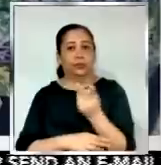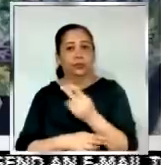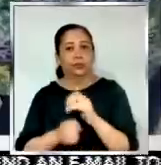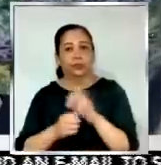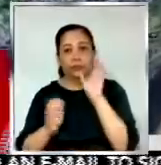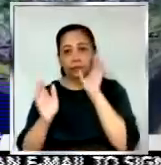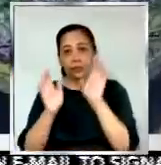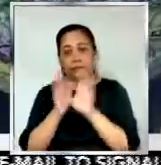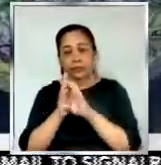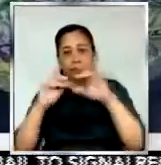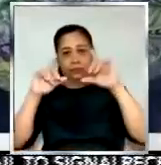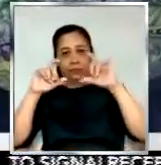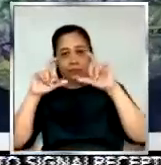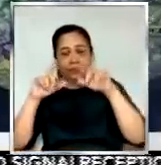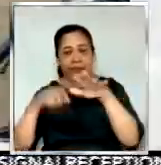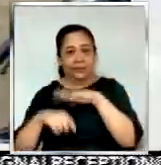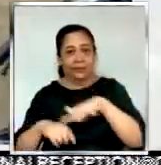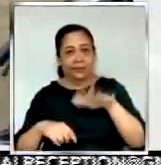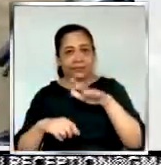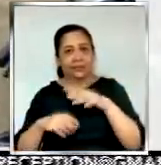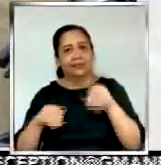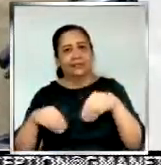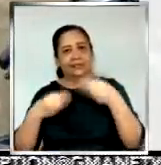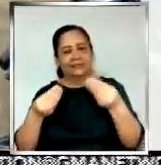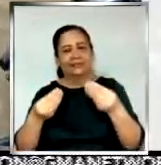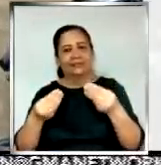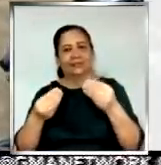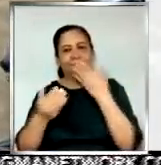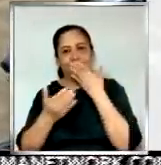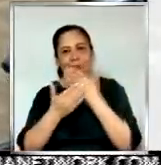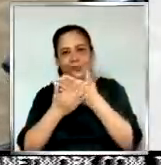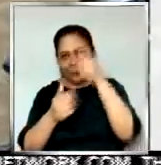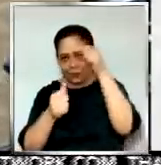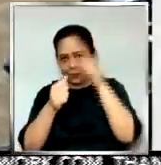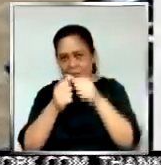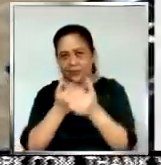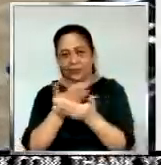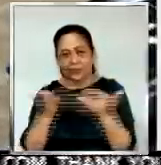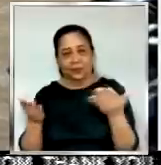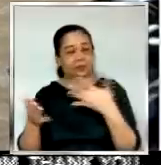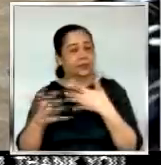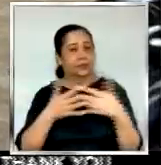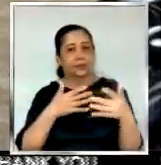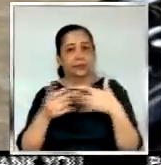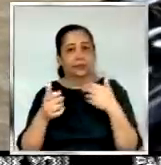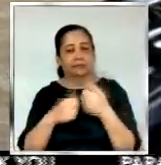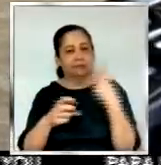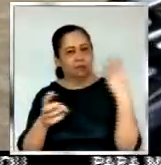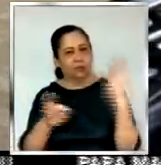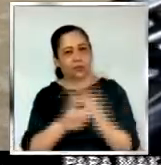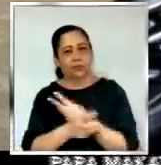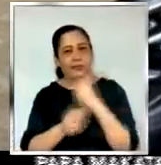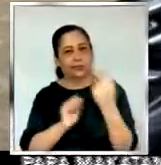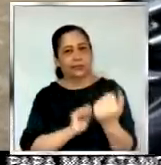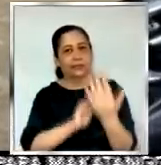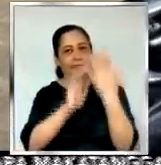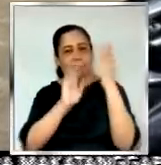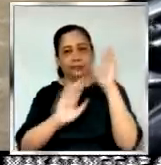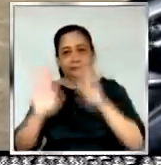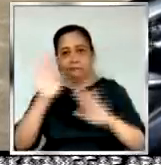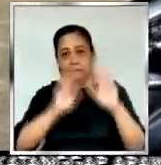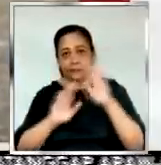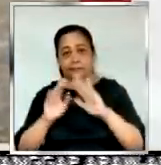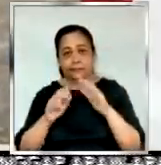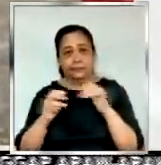kuha sa kanila magsilbing magandang paalala na gaano man katindi ang kaharapin nilang pagsubok gaya ng